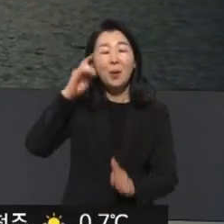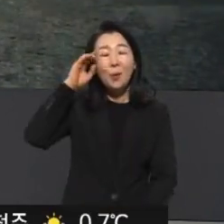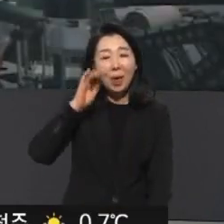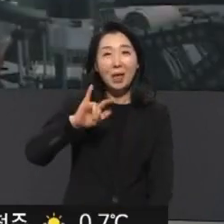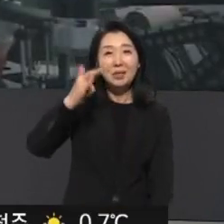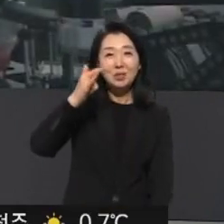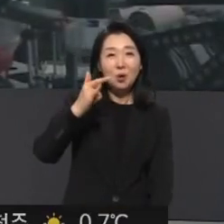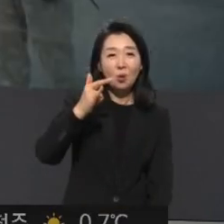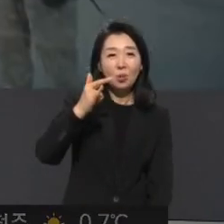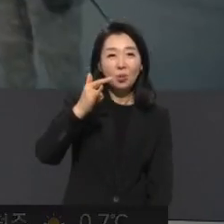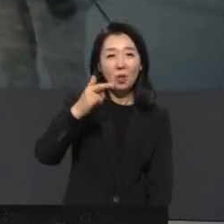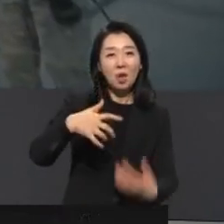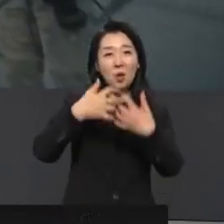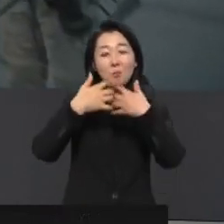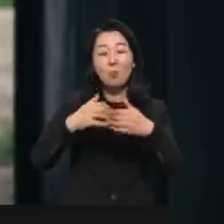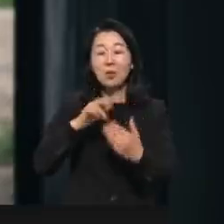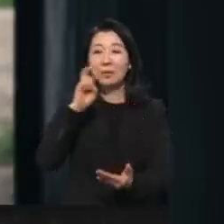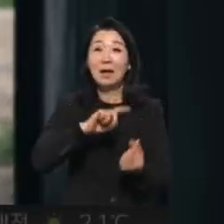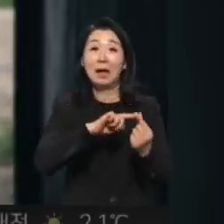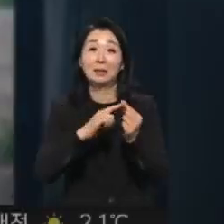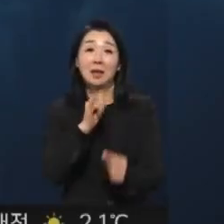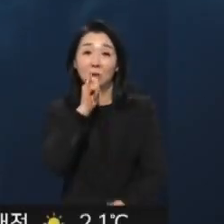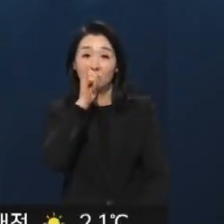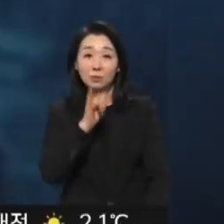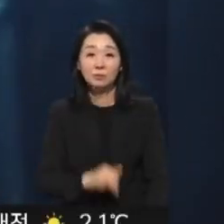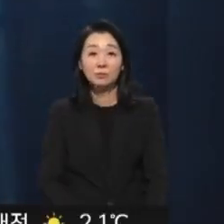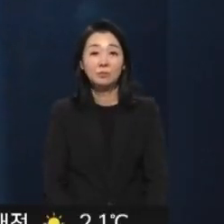가사가 등장한다고 합니다.